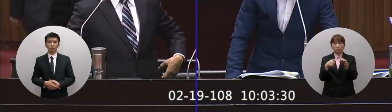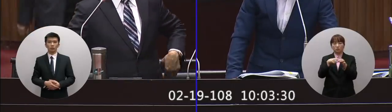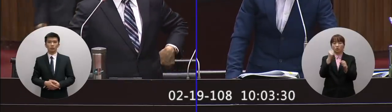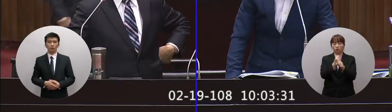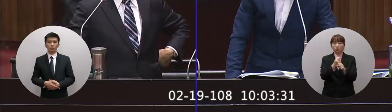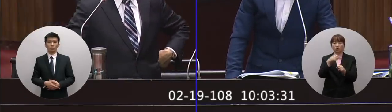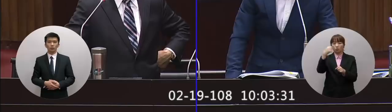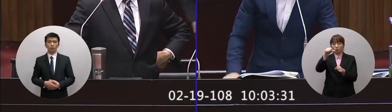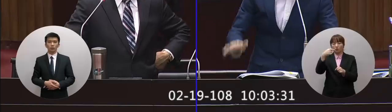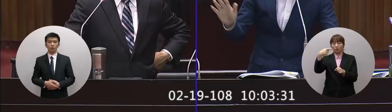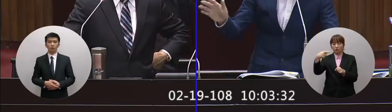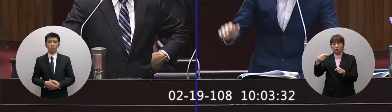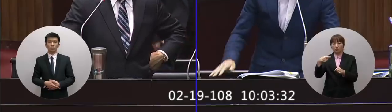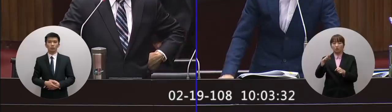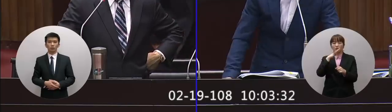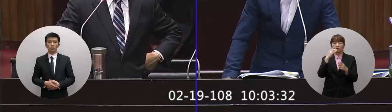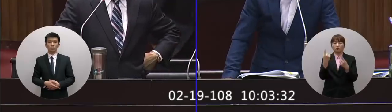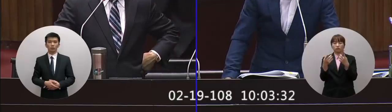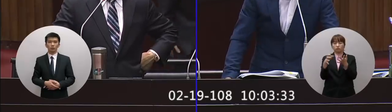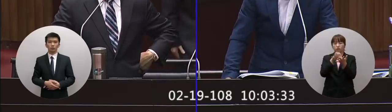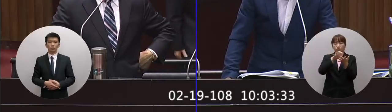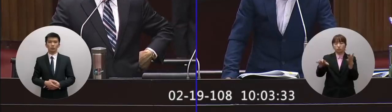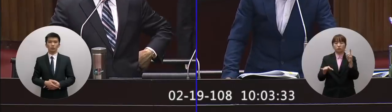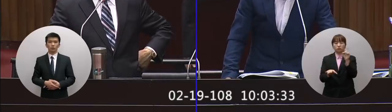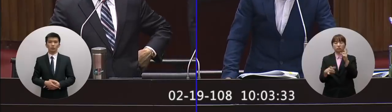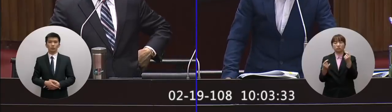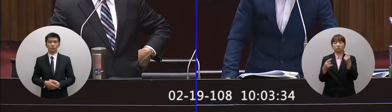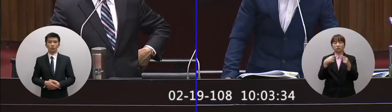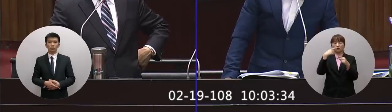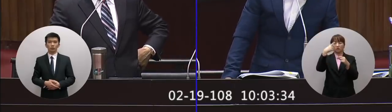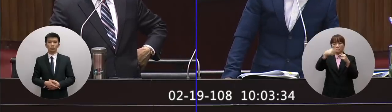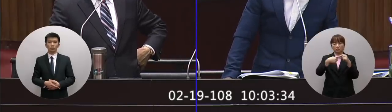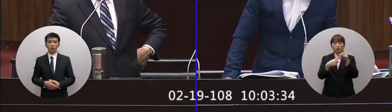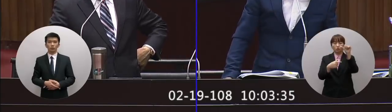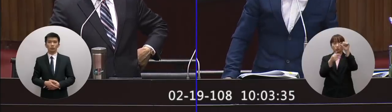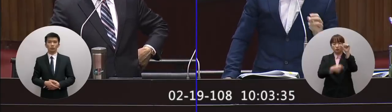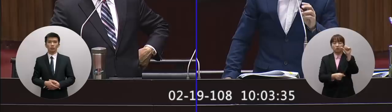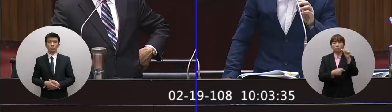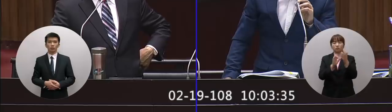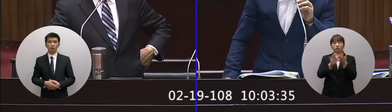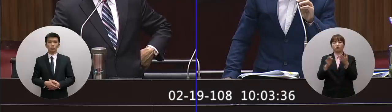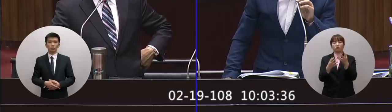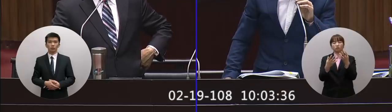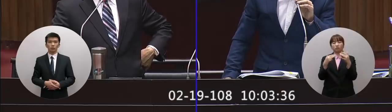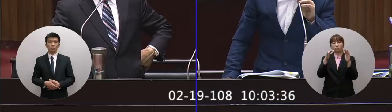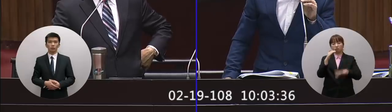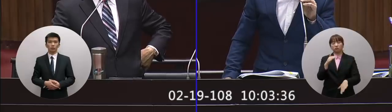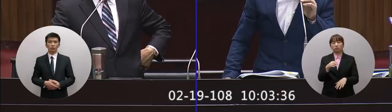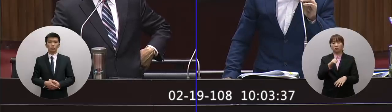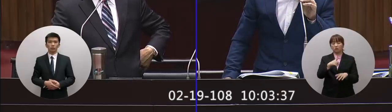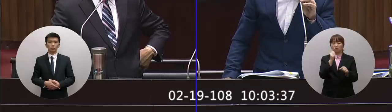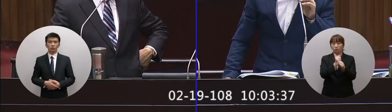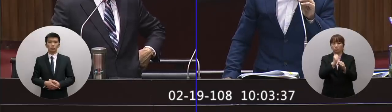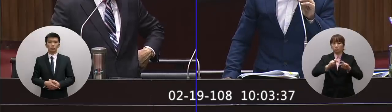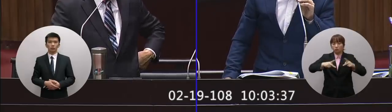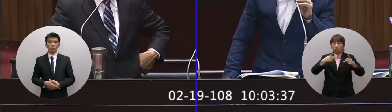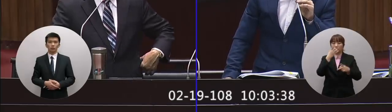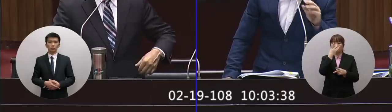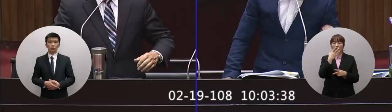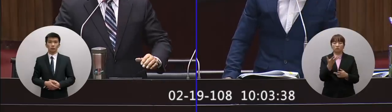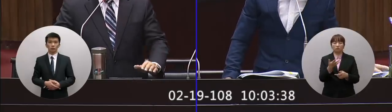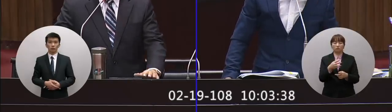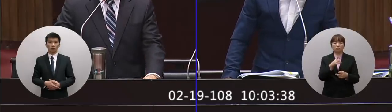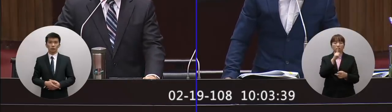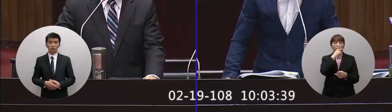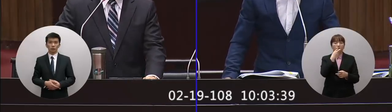5块1块的，其实可以比照10块，每年也不到5亿。 那这样情况之下不能做吗？央